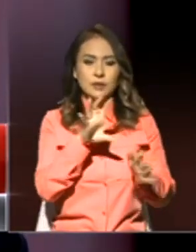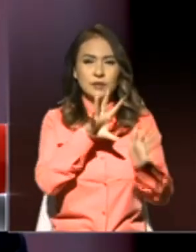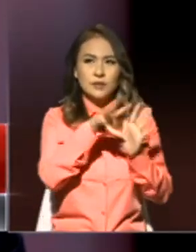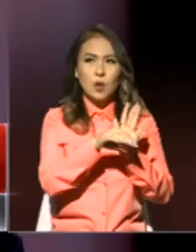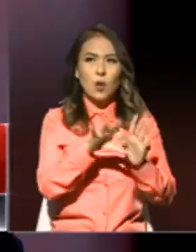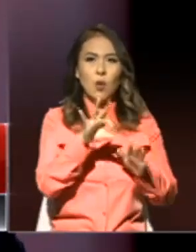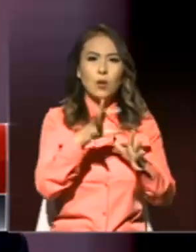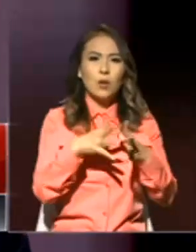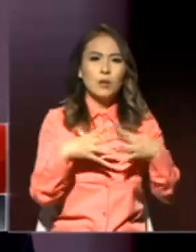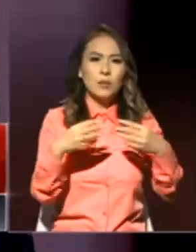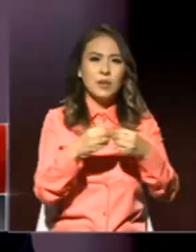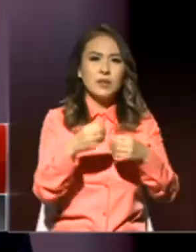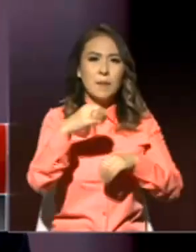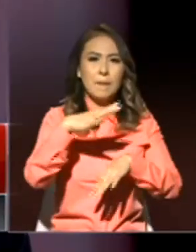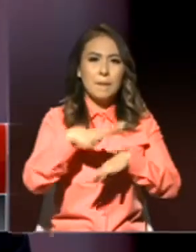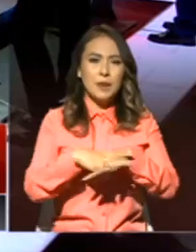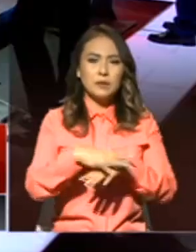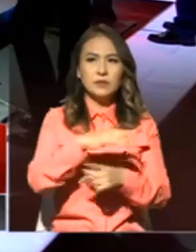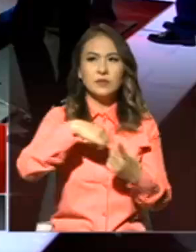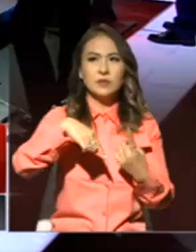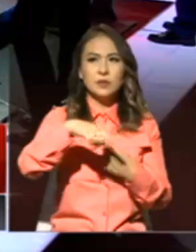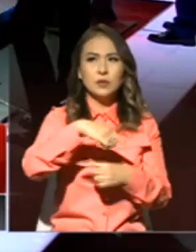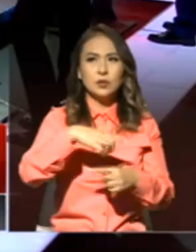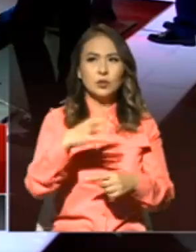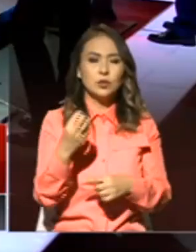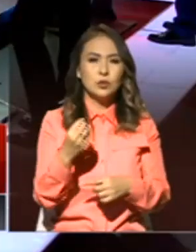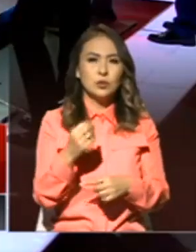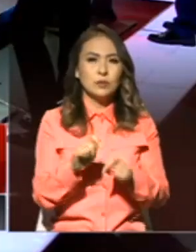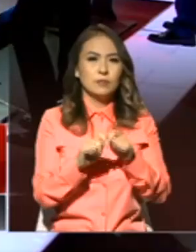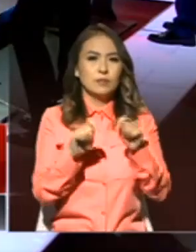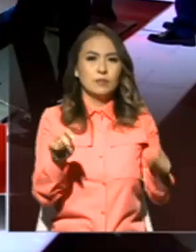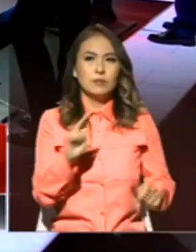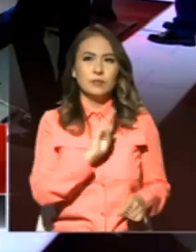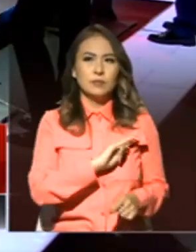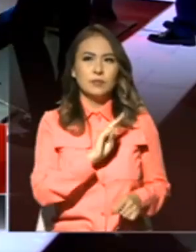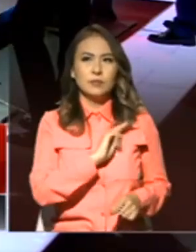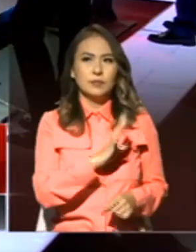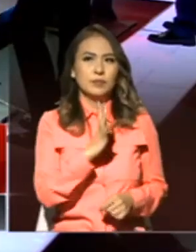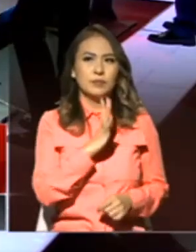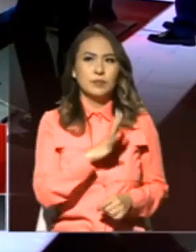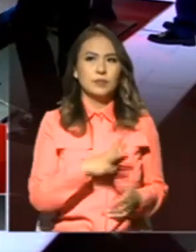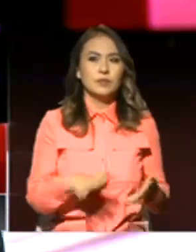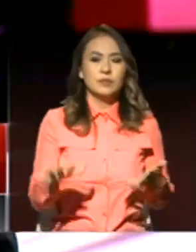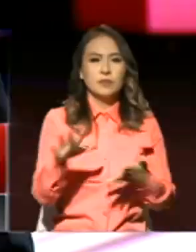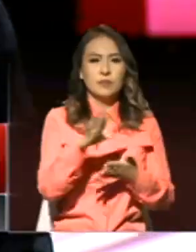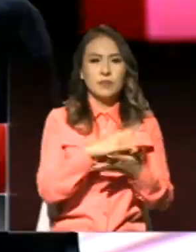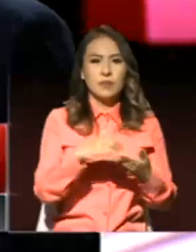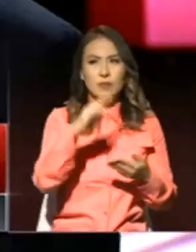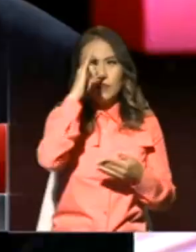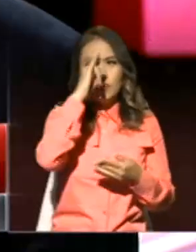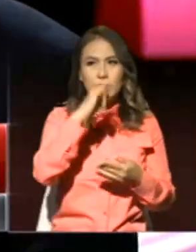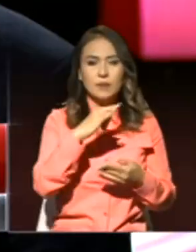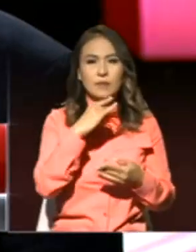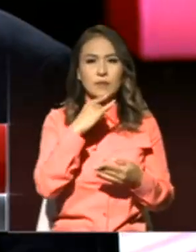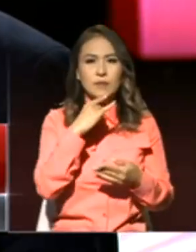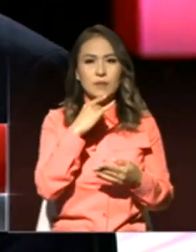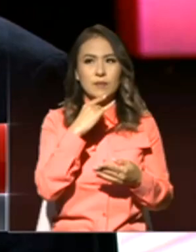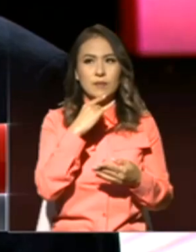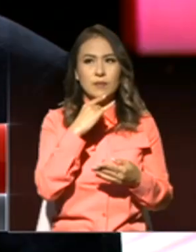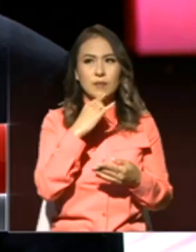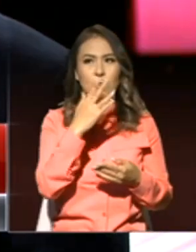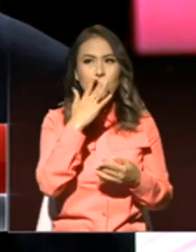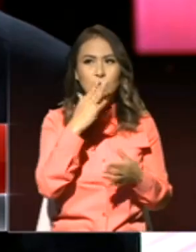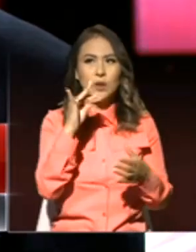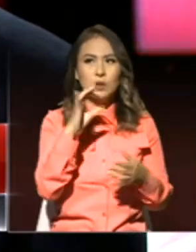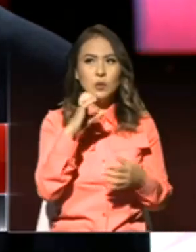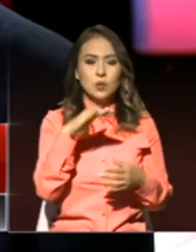Отбасы банкі ұлттық институтқа айналады деген. Бірақ ол заң әлі күшіне енген жоқ. Себебі бүкіл осы Қазақстанда біз айналып деген жоқпыз, оператор ұлттық институт қой енді